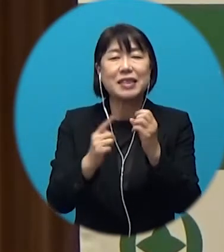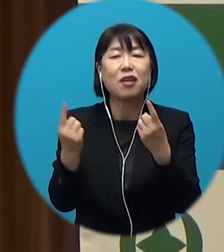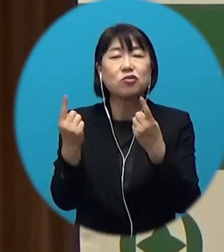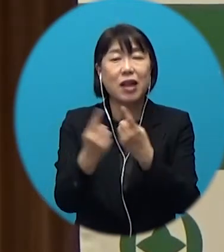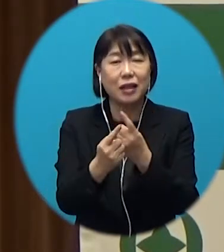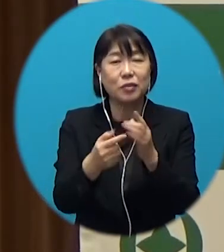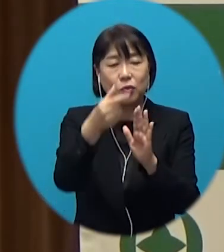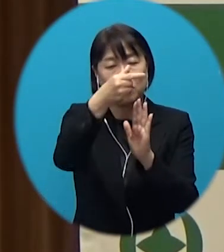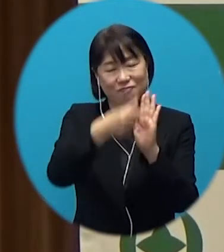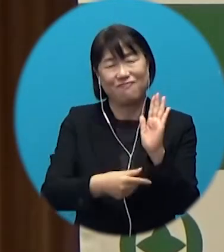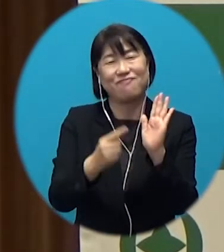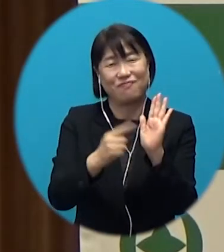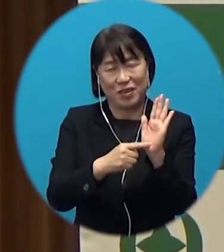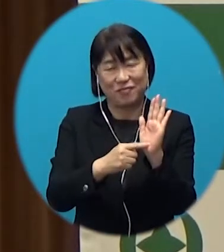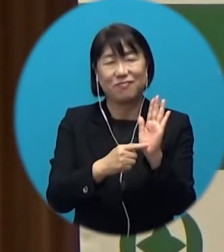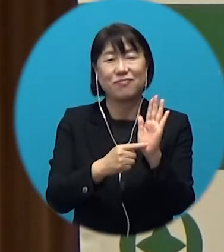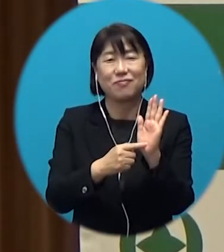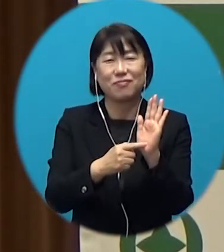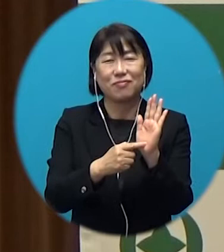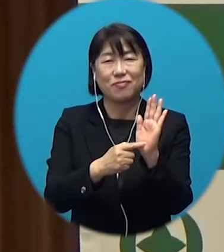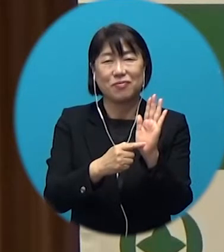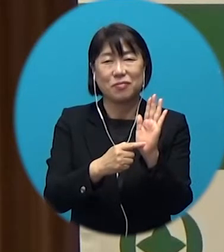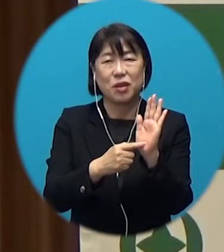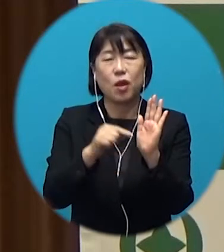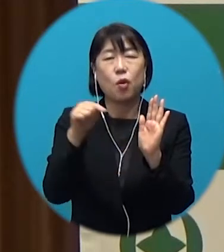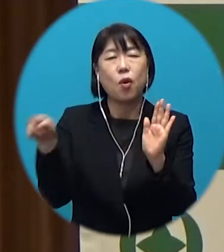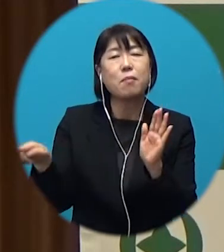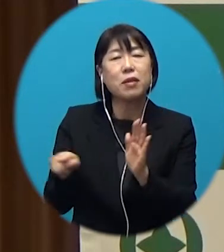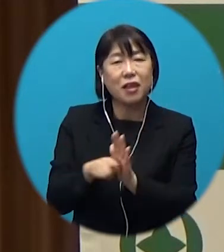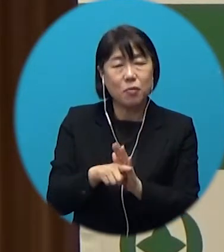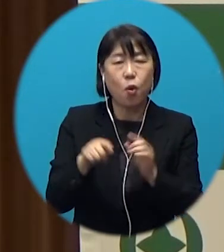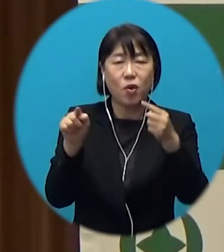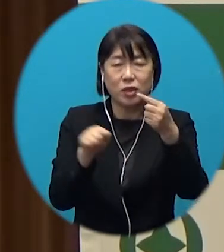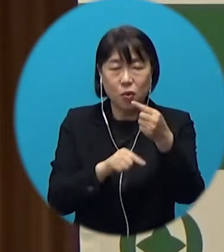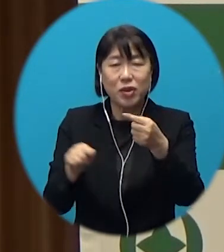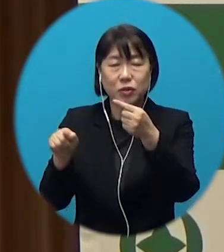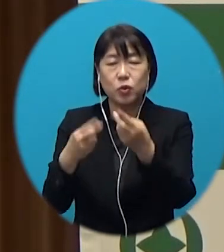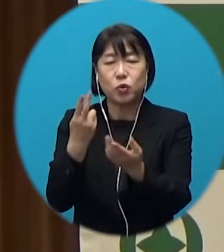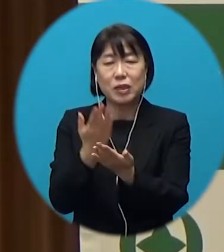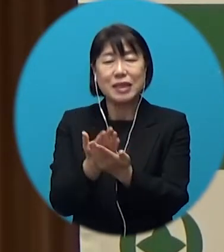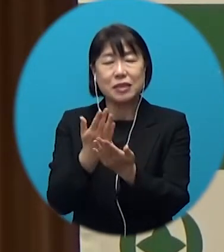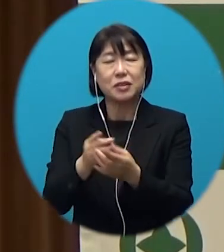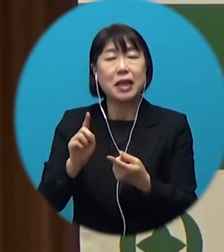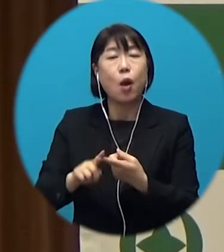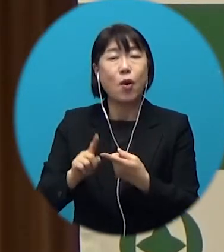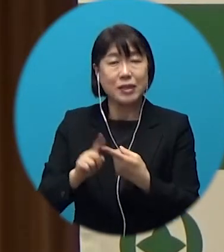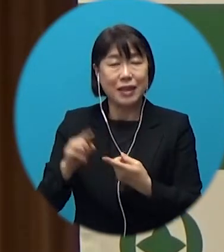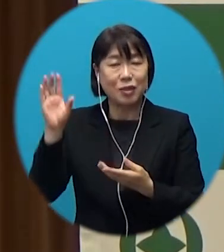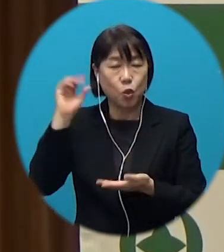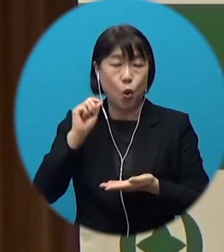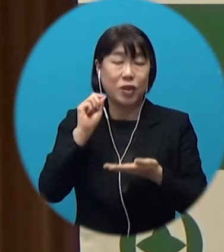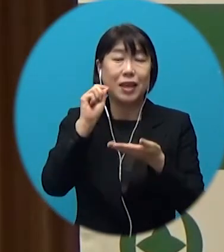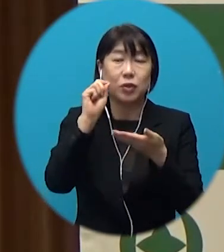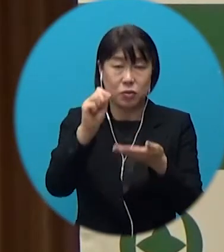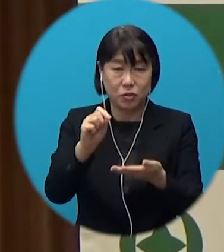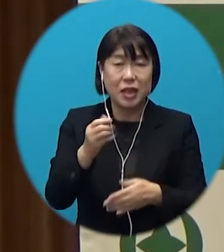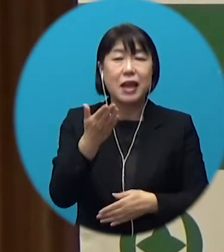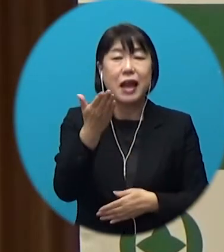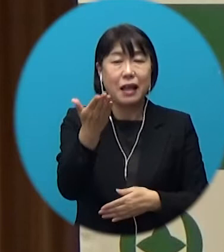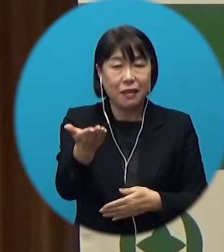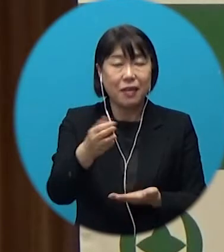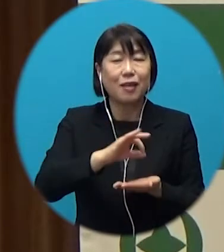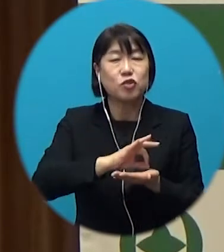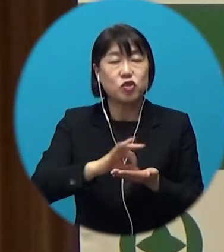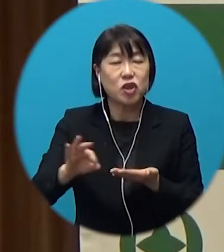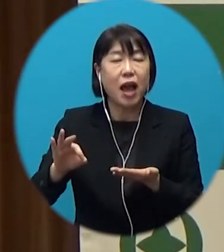入れずにいたしました。これまでも一人一人のニーズに合わせてですね、情報を提供するや方々が使える制度、商